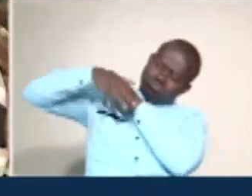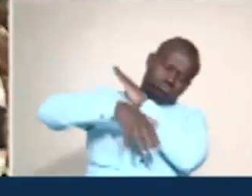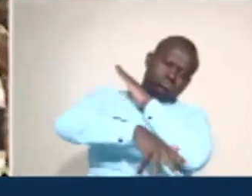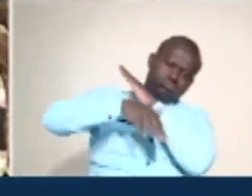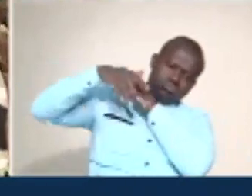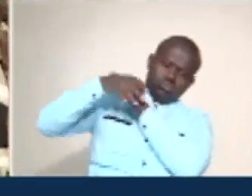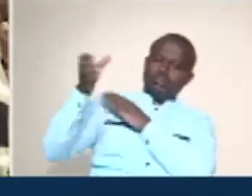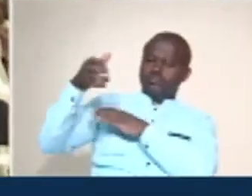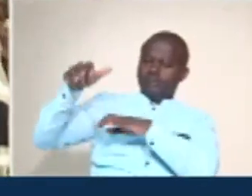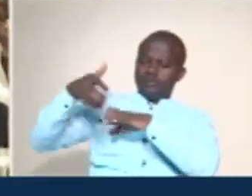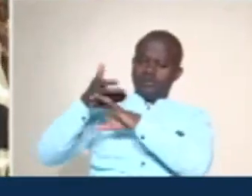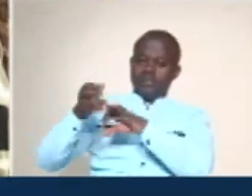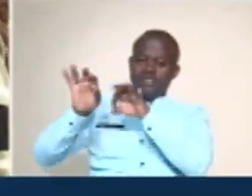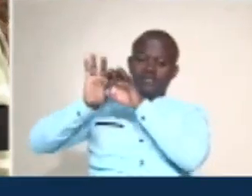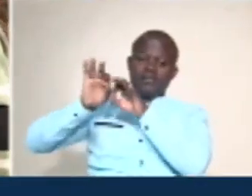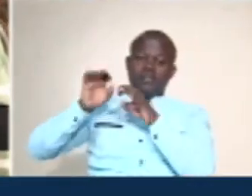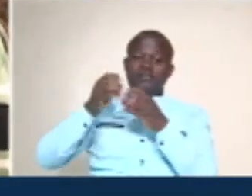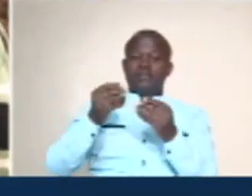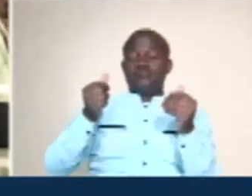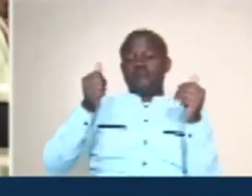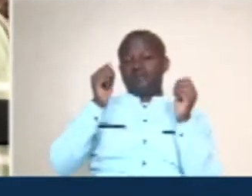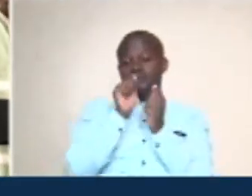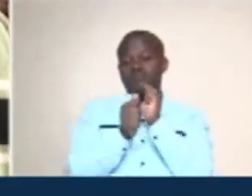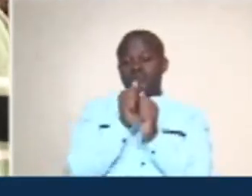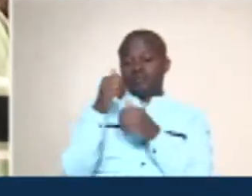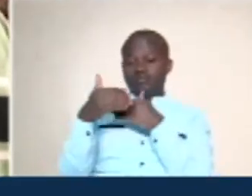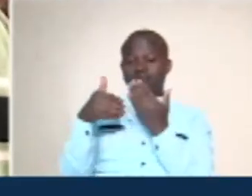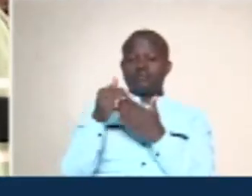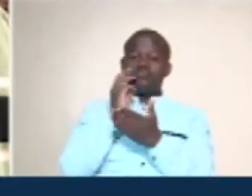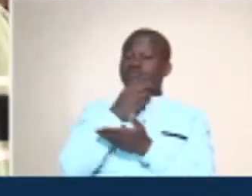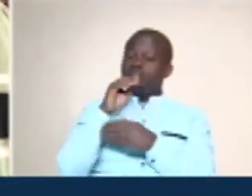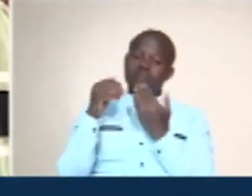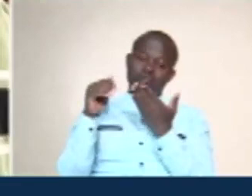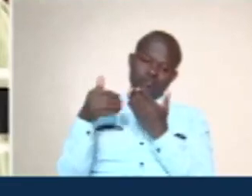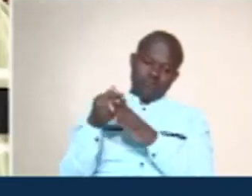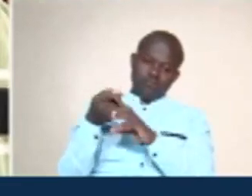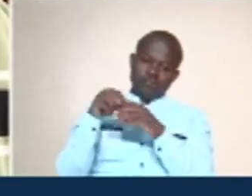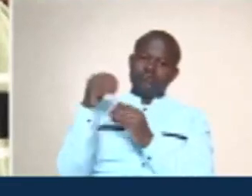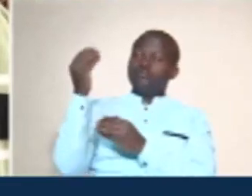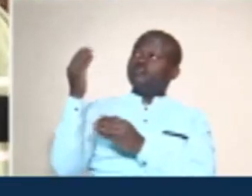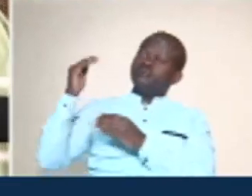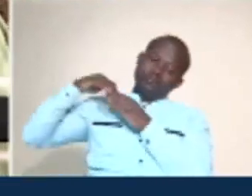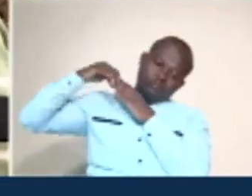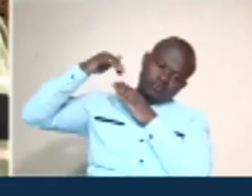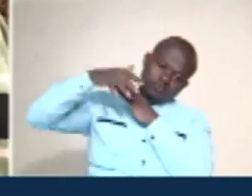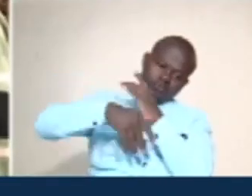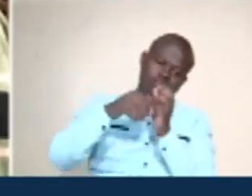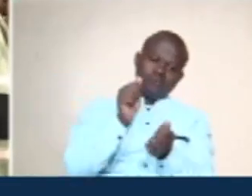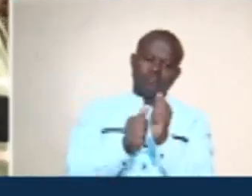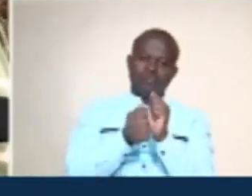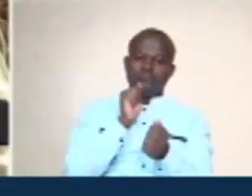ikaza ikadusenyera amazu ngiye by'umwihariko, kuko nturanye n'ikirombe neza amazi yose aturukayo yaraje ansenyera